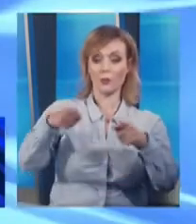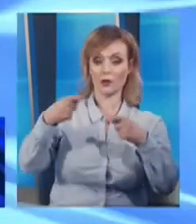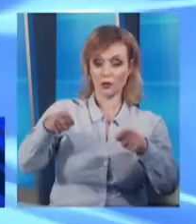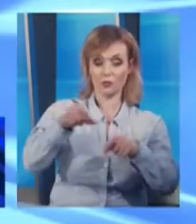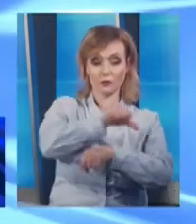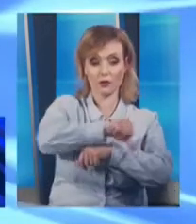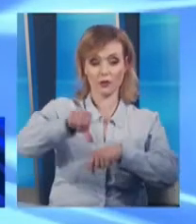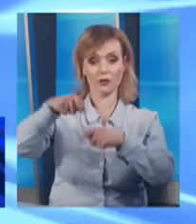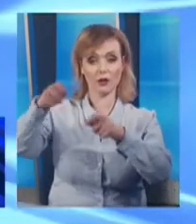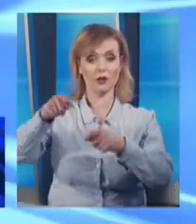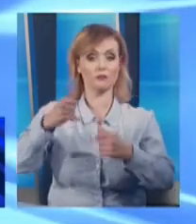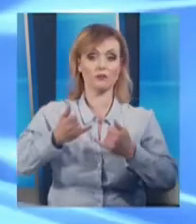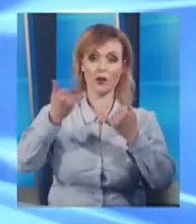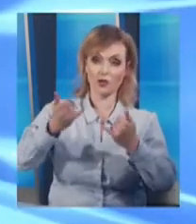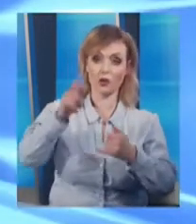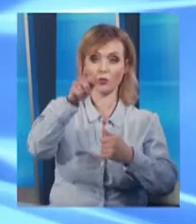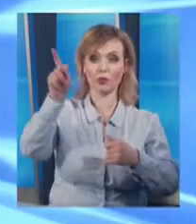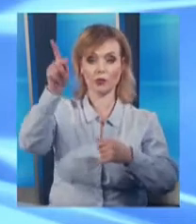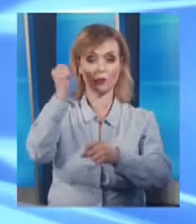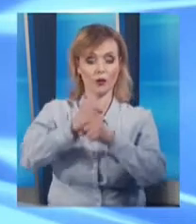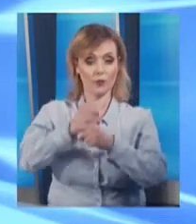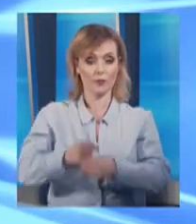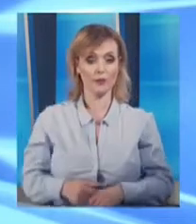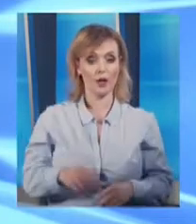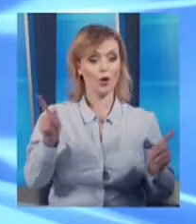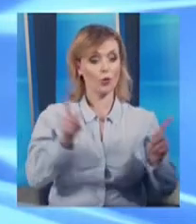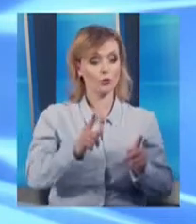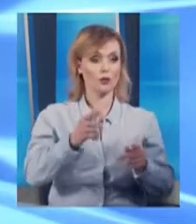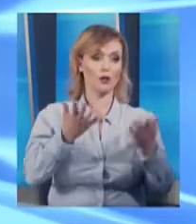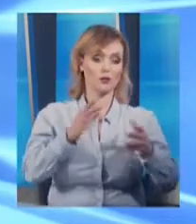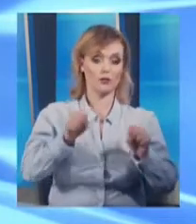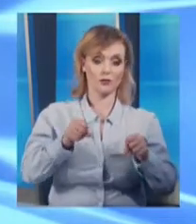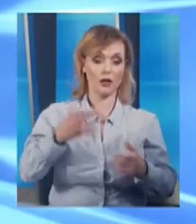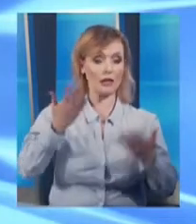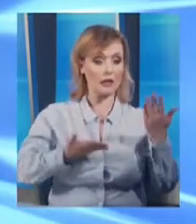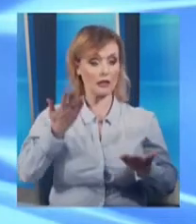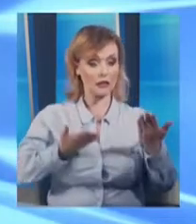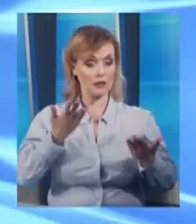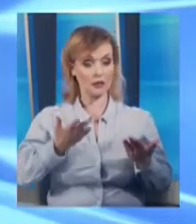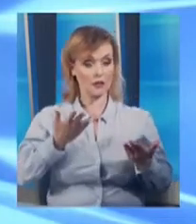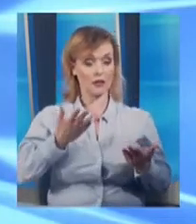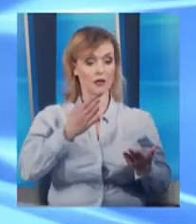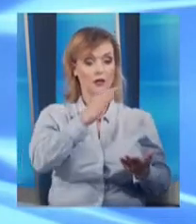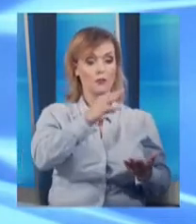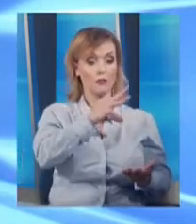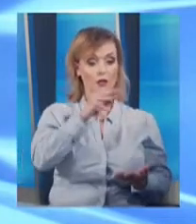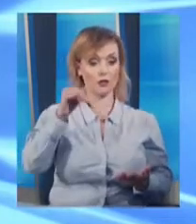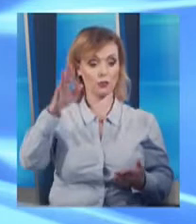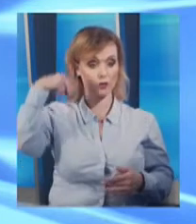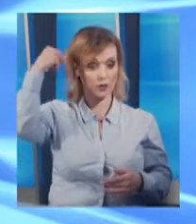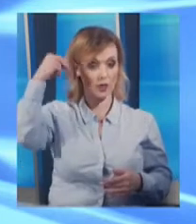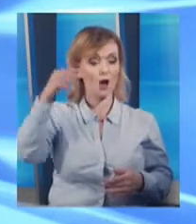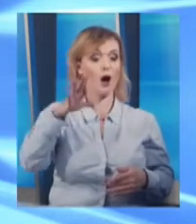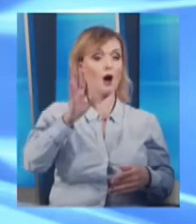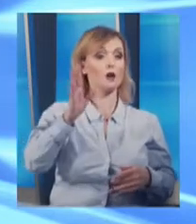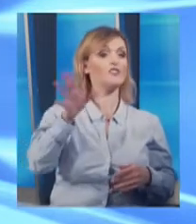care muncesc. Am înțeles și un răspuns foarte scurt, dacă este posibil. Vă rog. Dacă ajunge președinte, Maia Sandu va rechema